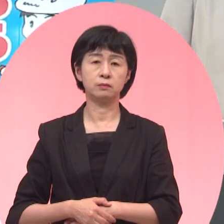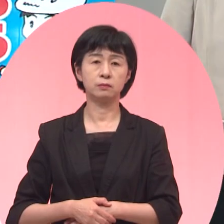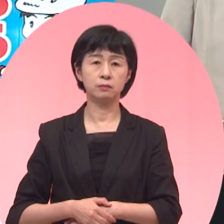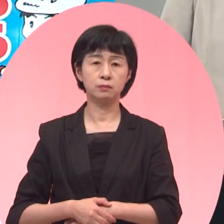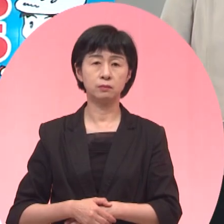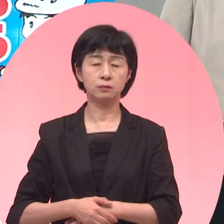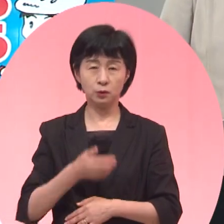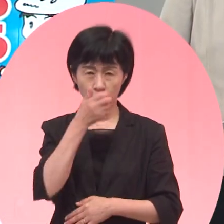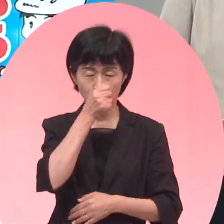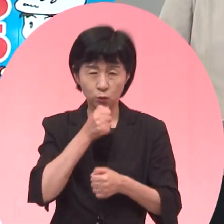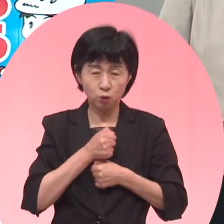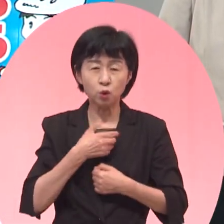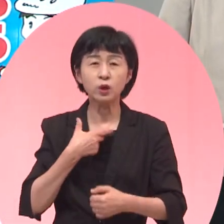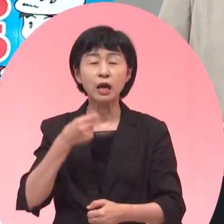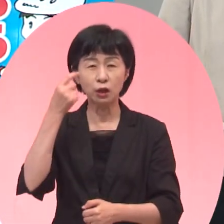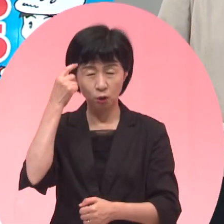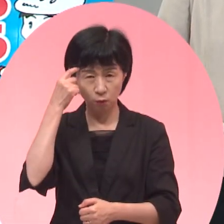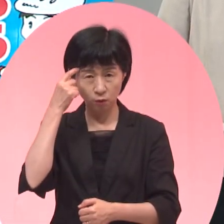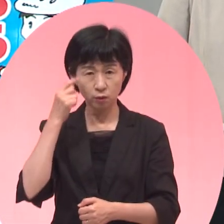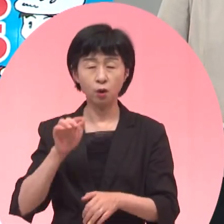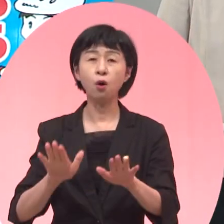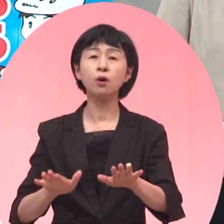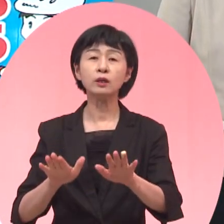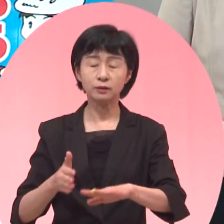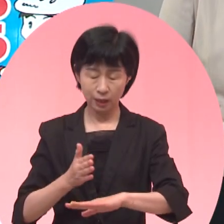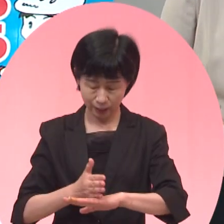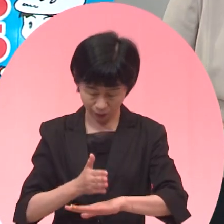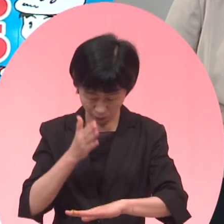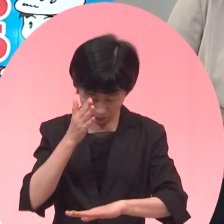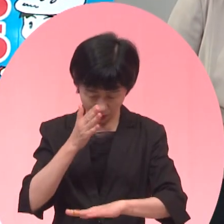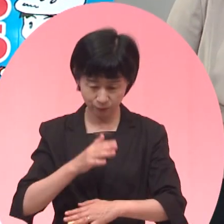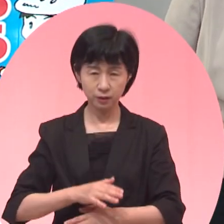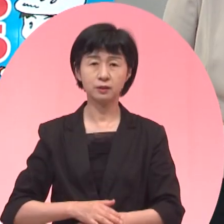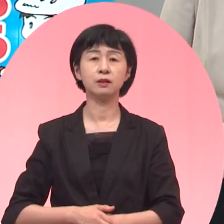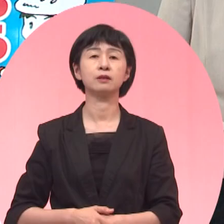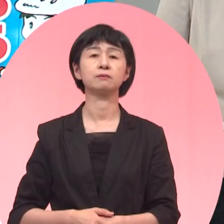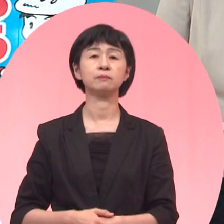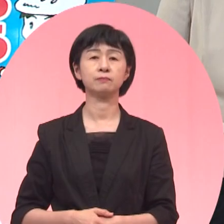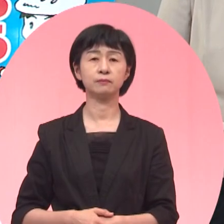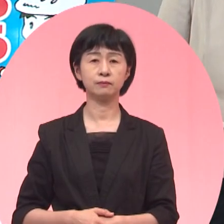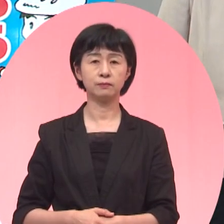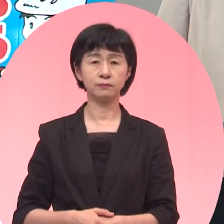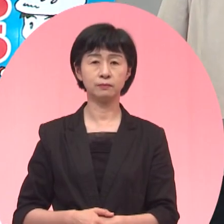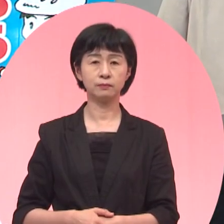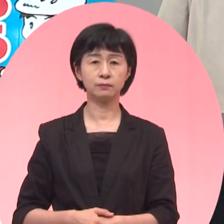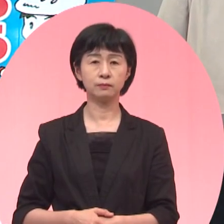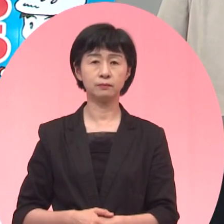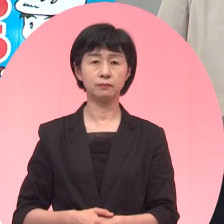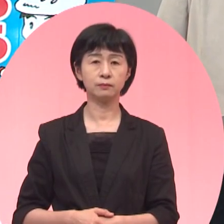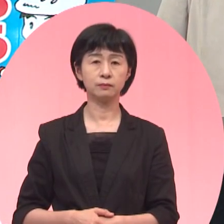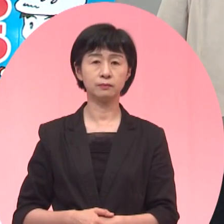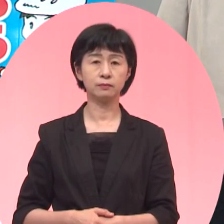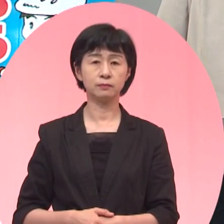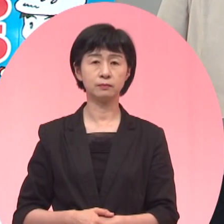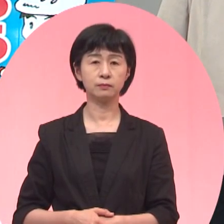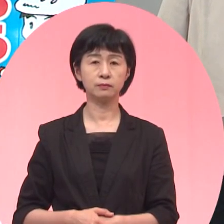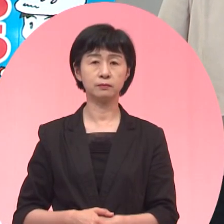くれぐれも気をつけたいですね。本日はありがとうございました。 ありがとうございました。